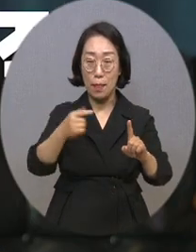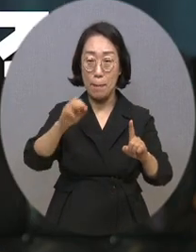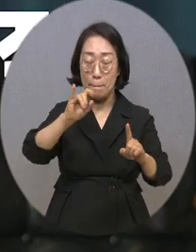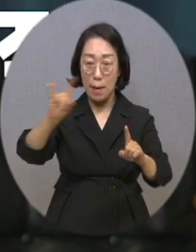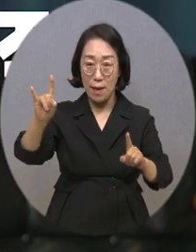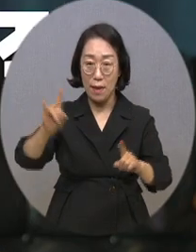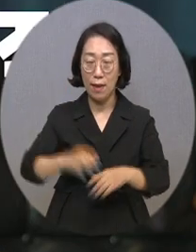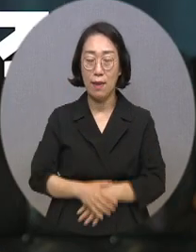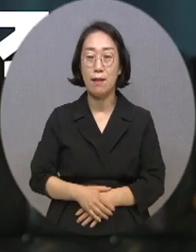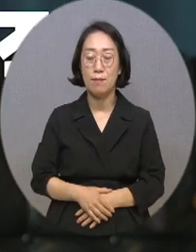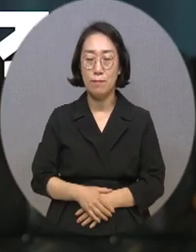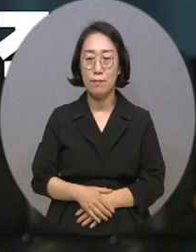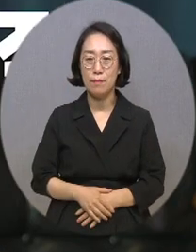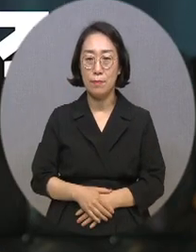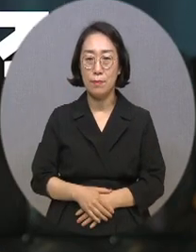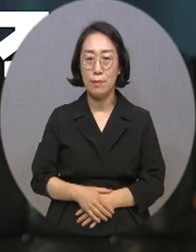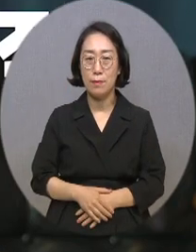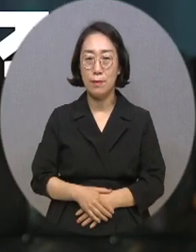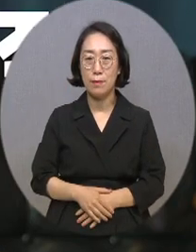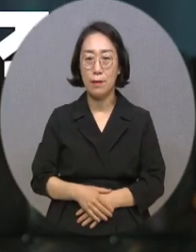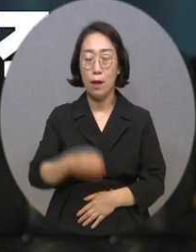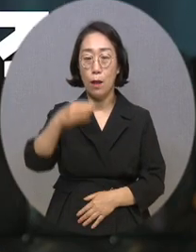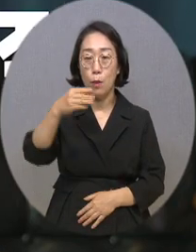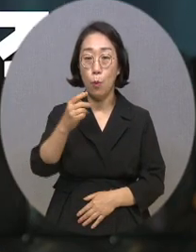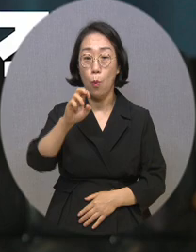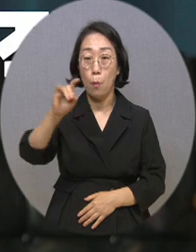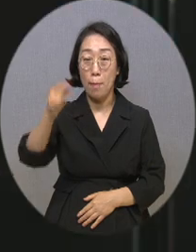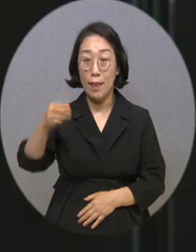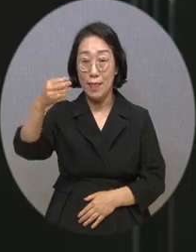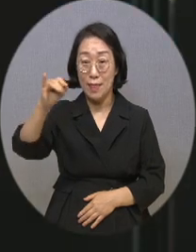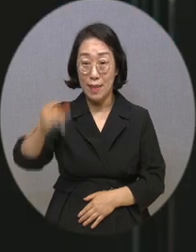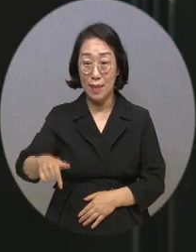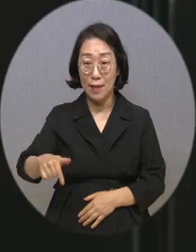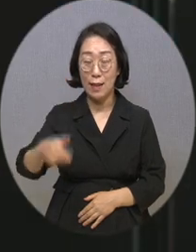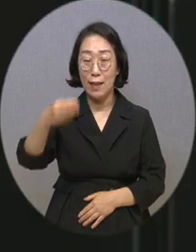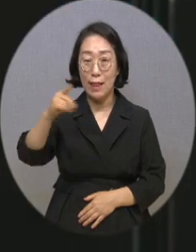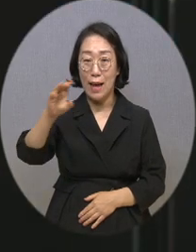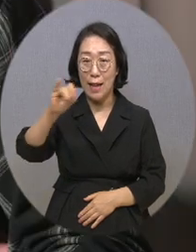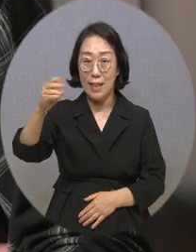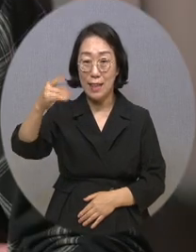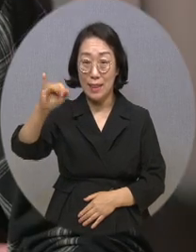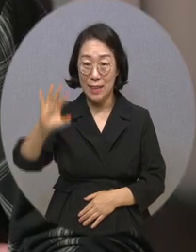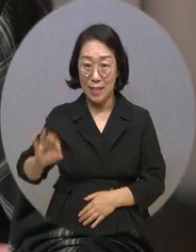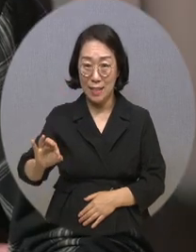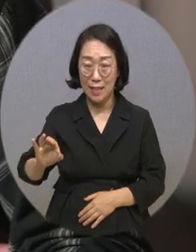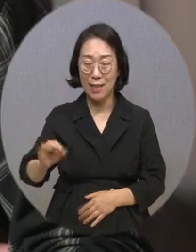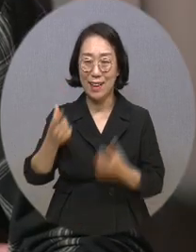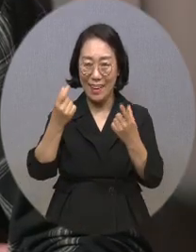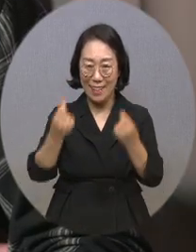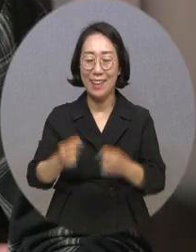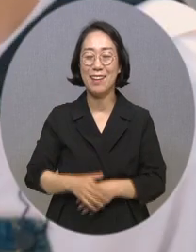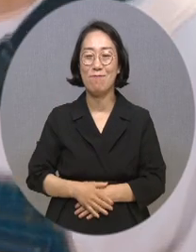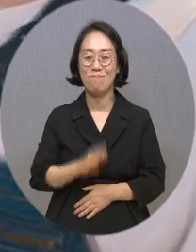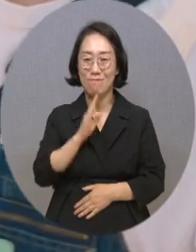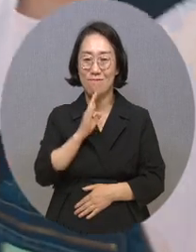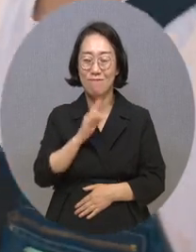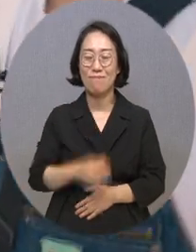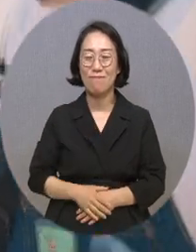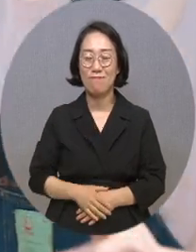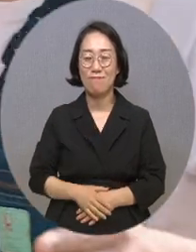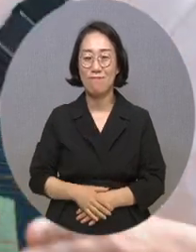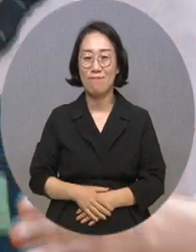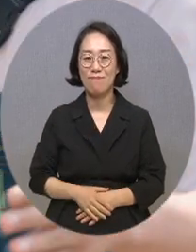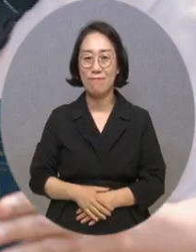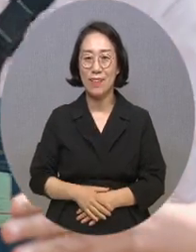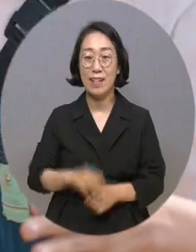정민이가 우준이 오빠한테 로맨틱 라이팅? 그거 당하는 것 같던데? 좀 로맨틱했습니다. It's a romantic. 자, 잠깐만. 저희